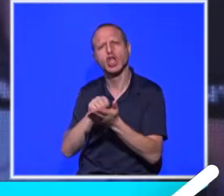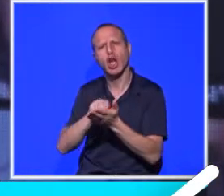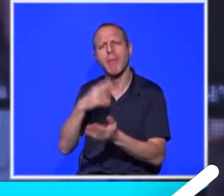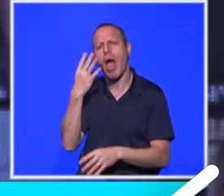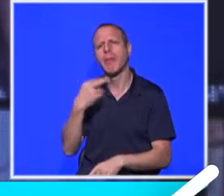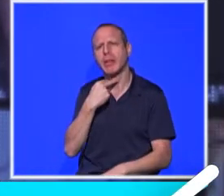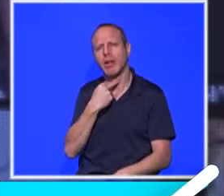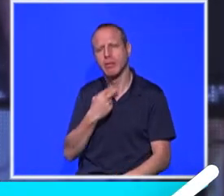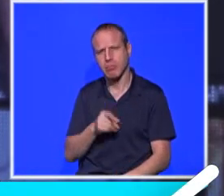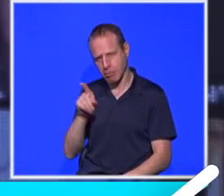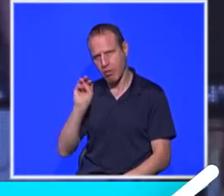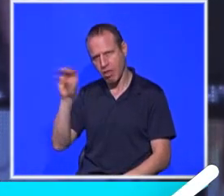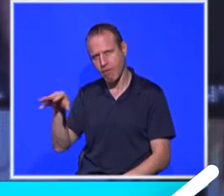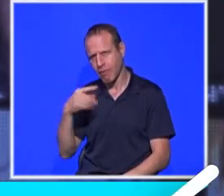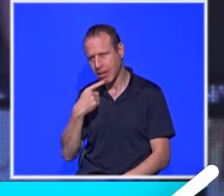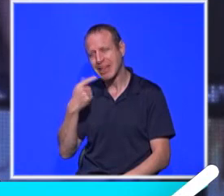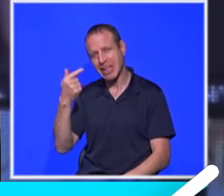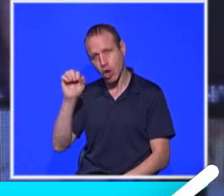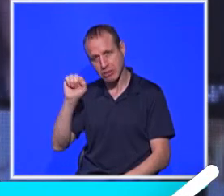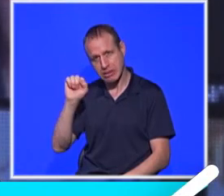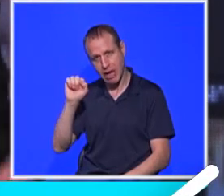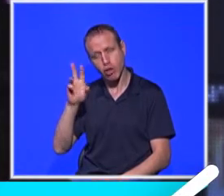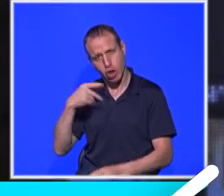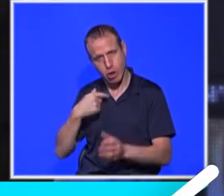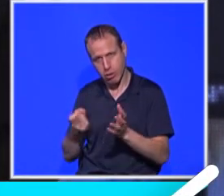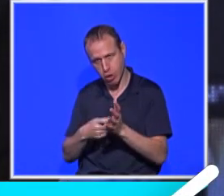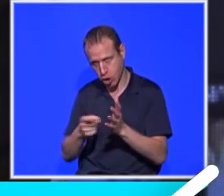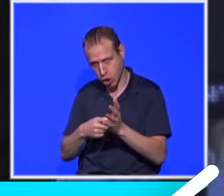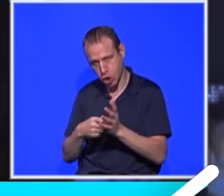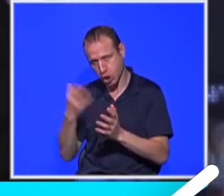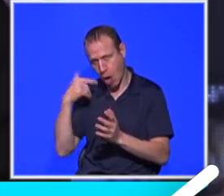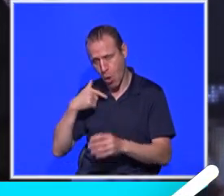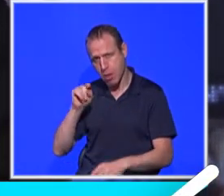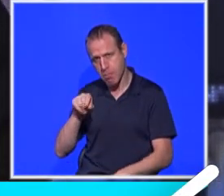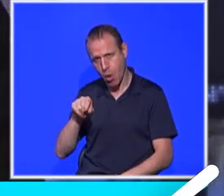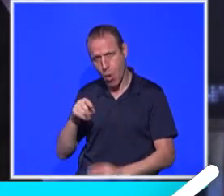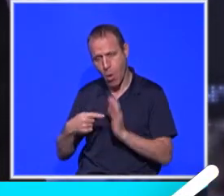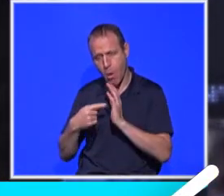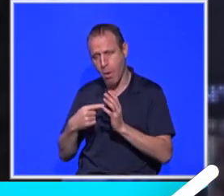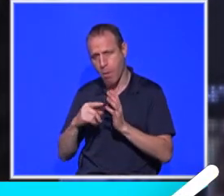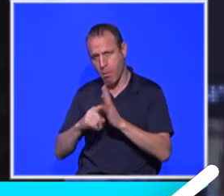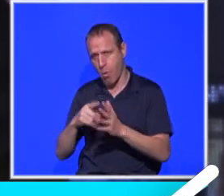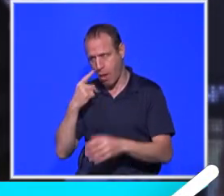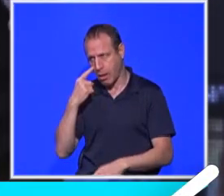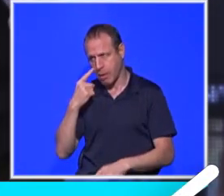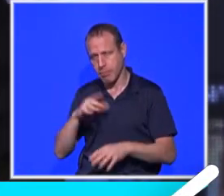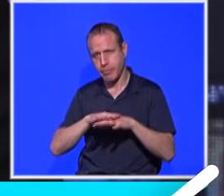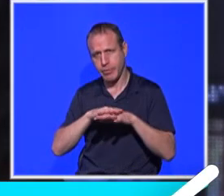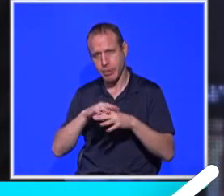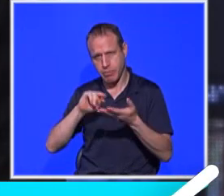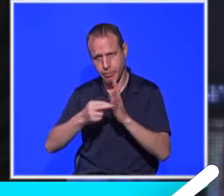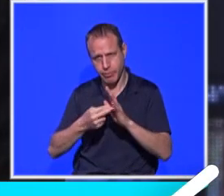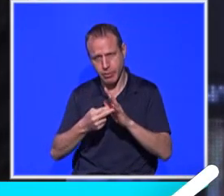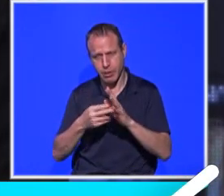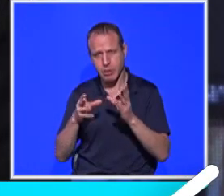4 מנדטים. אתה תבוא ותגיד לגדעון סער, אם אתה תעמוד, יש לי את הדרישות שהיו לי פה מול העיניים. מצע עם 70 ומשהו